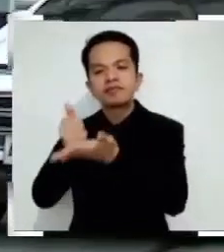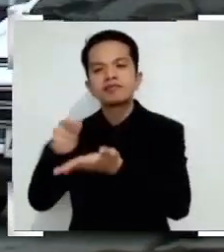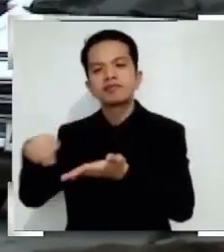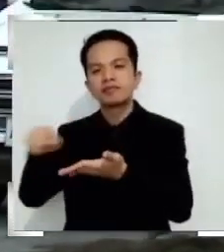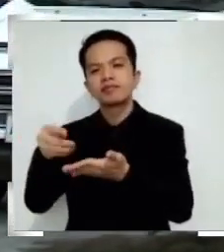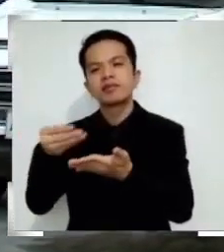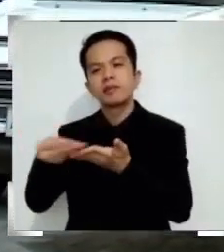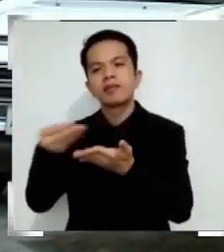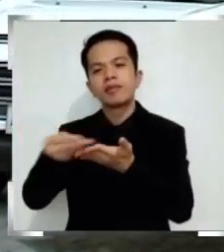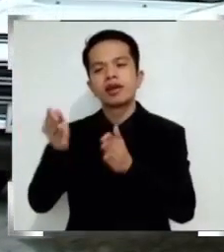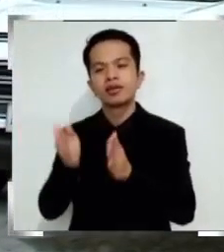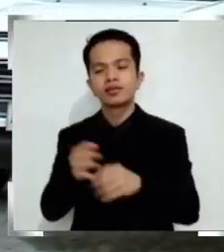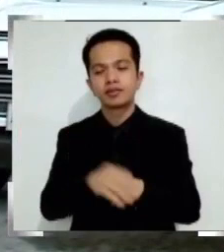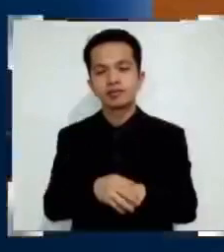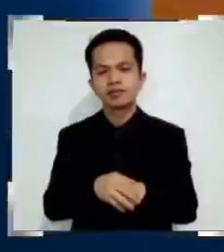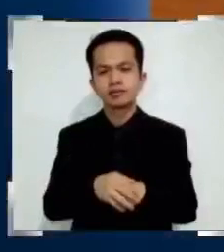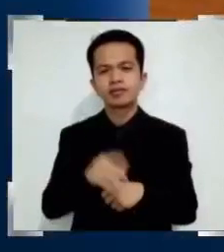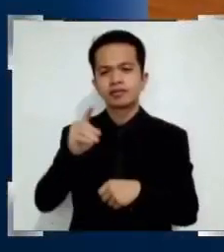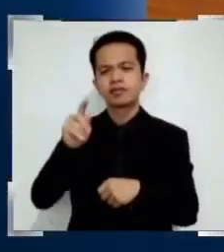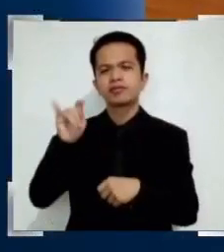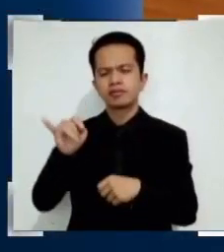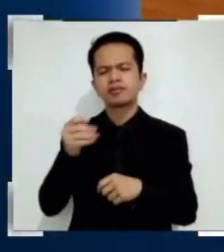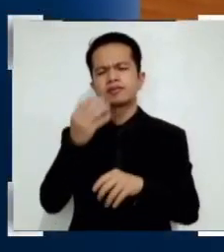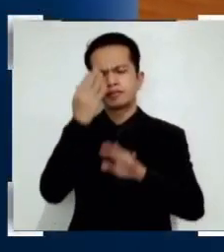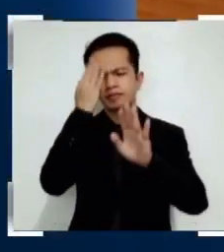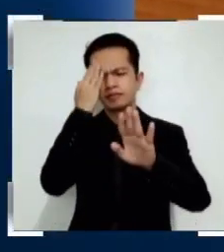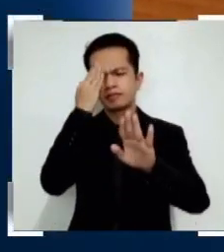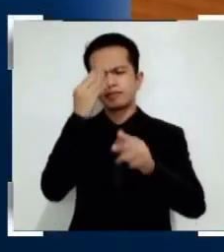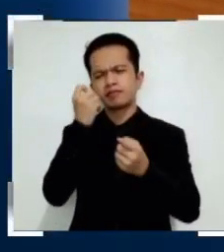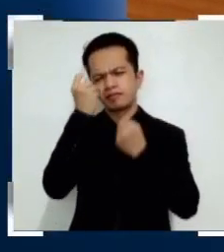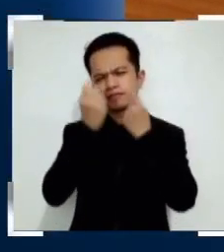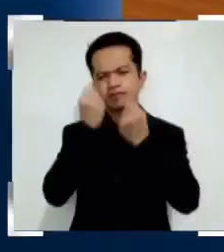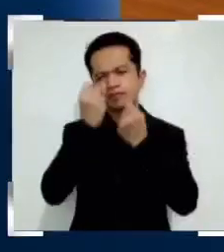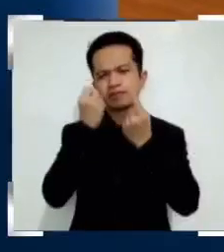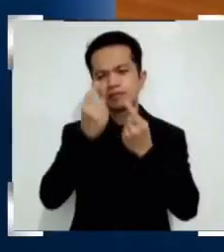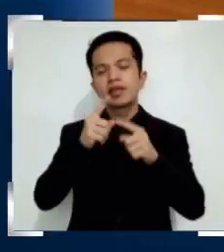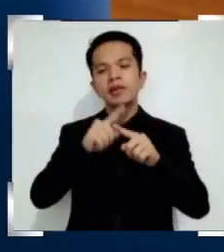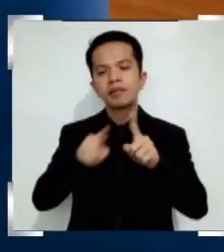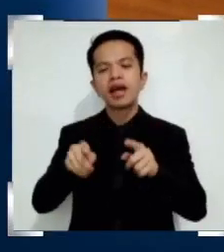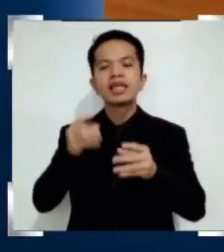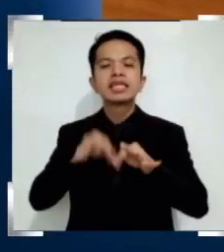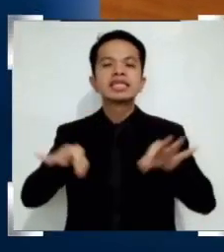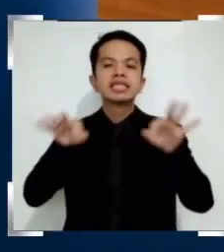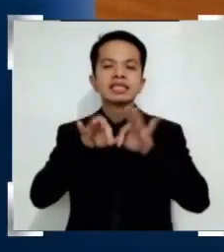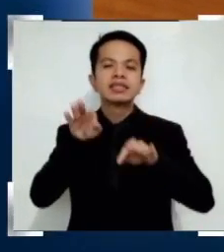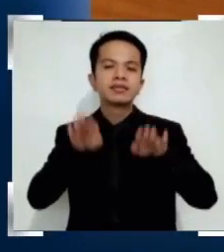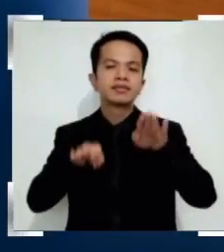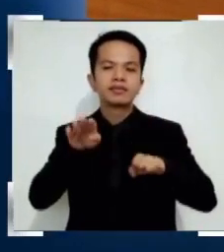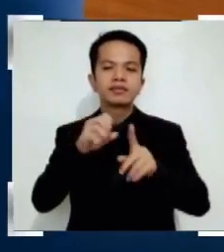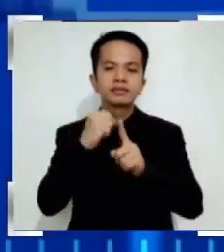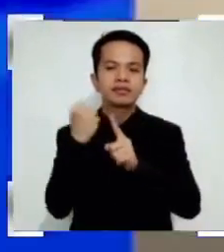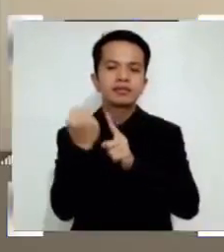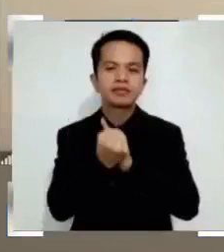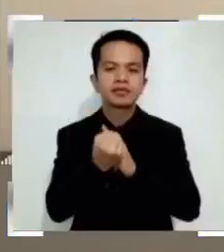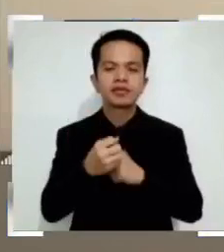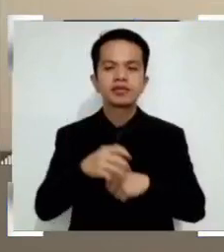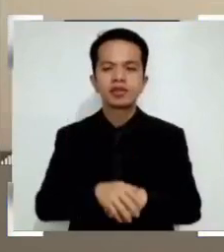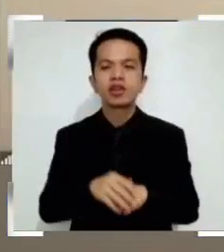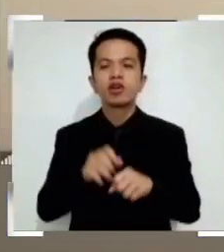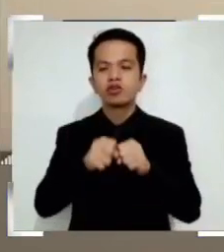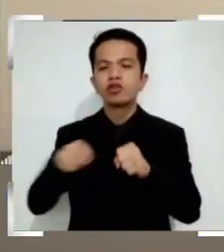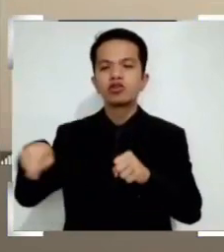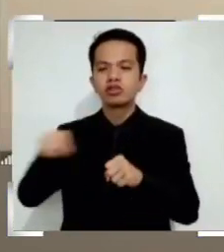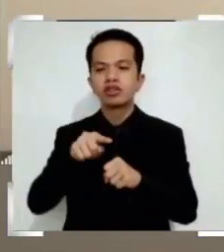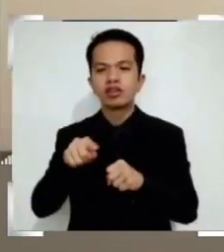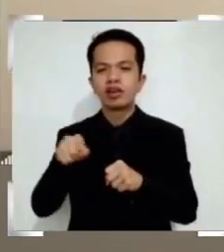ang saloobin ng mga manufacturer. Pero kailangan balansin din ang sitwasyon para hindi naman mabigatan ng mga mamimili. Rest